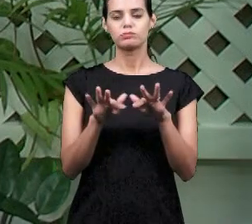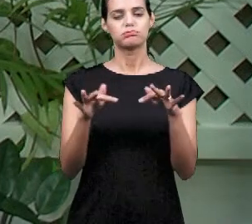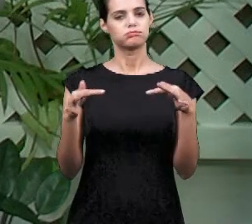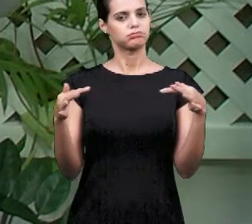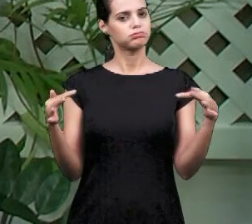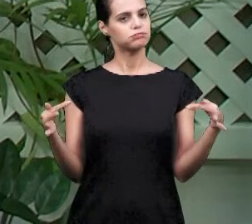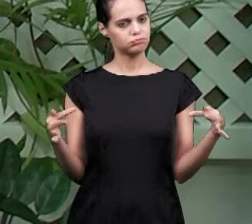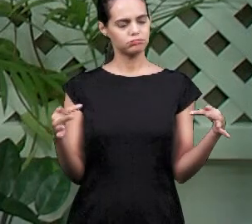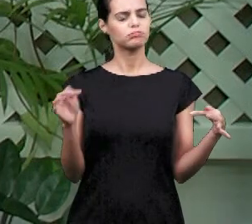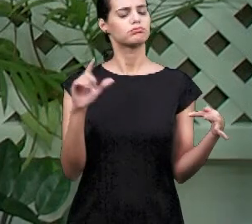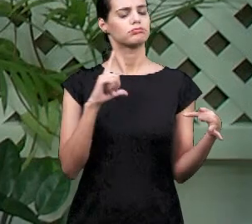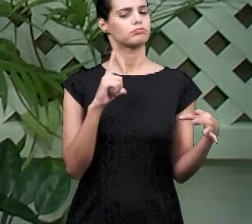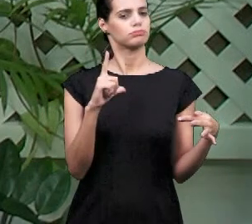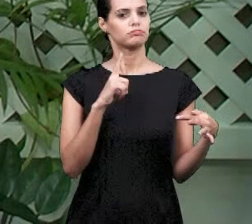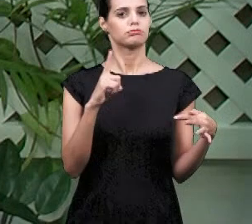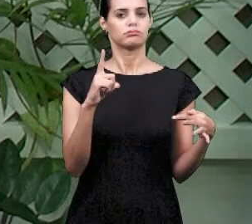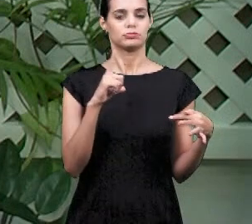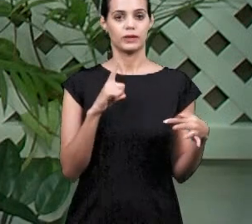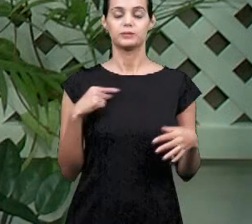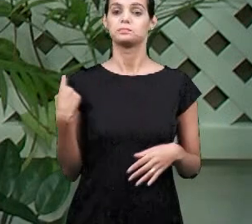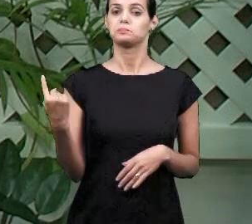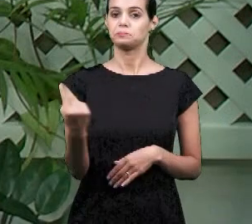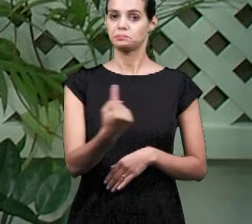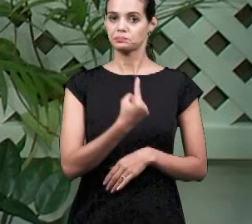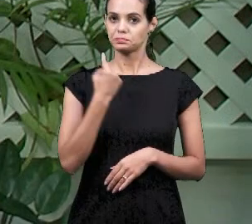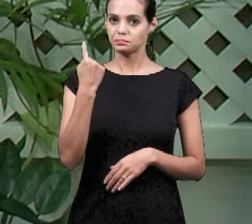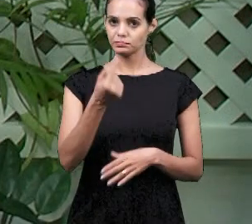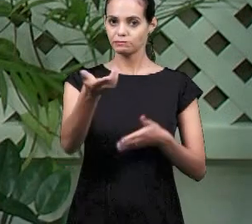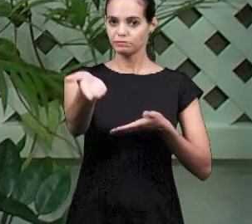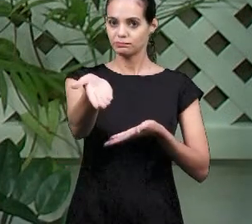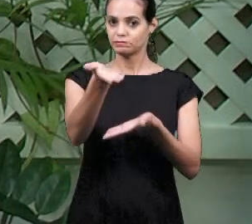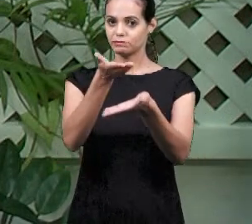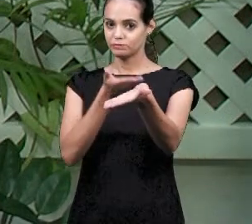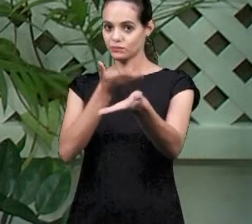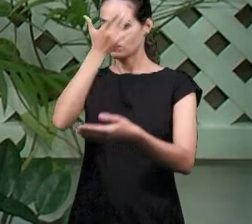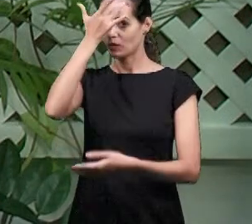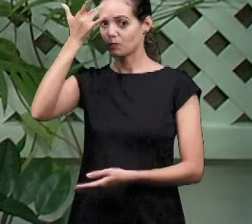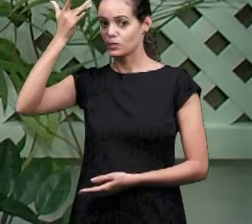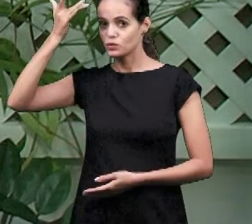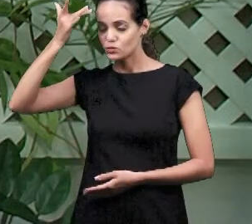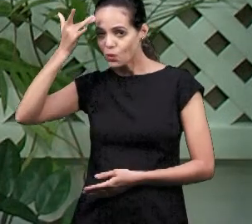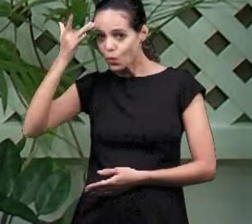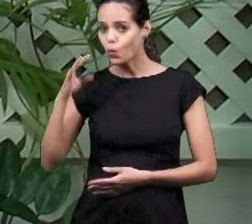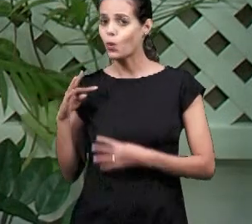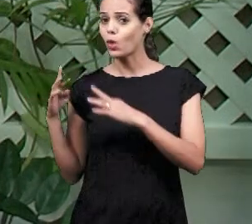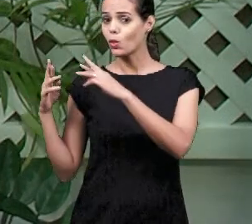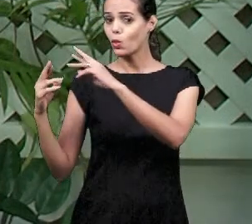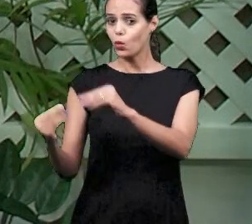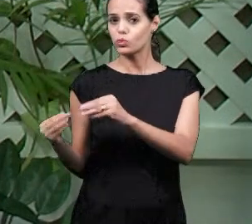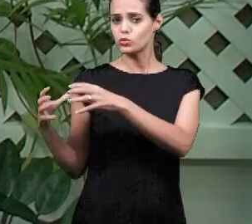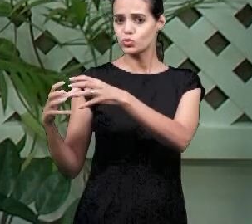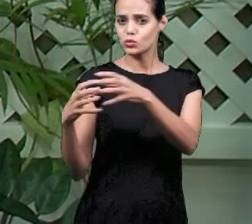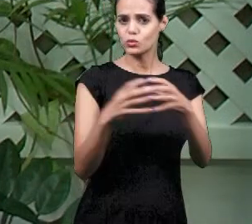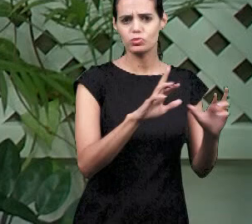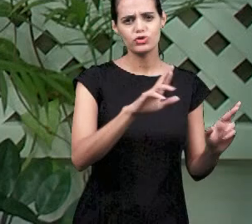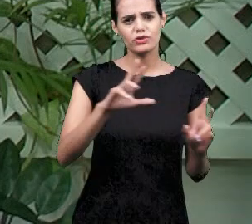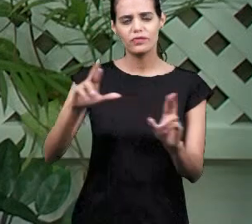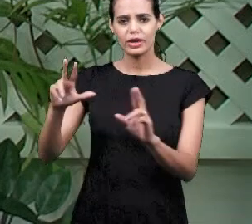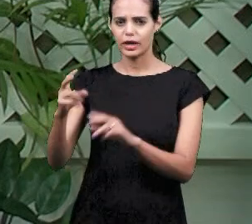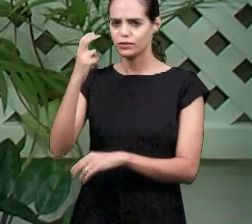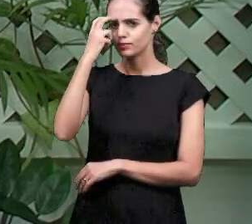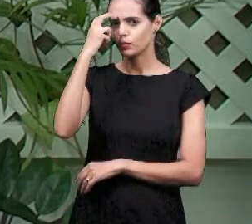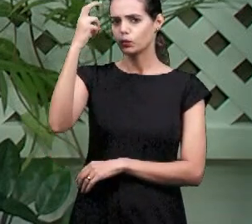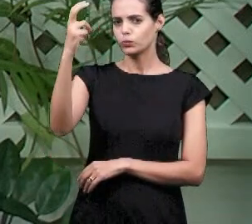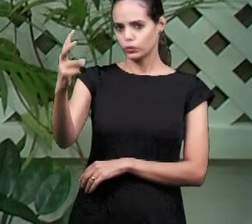la craie, le pinceau, il existe tout. Mais la manière d'utiliser, c'est différent. L'Église chrétienne